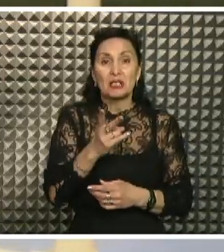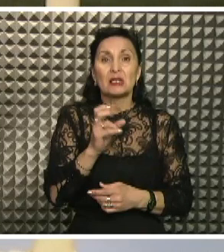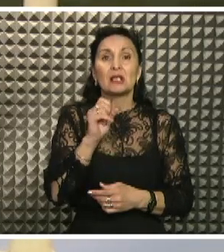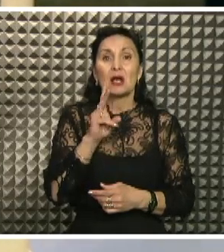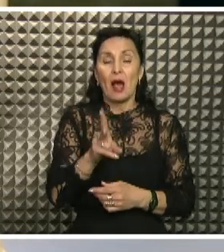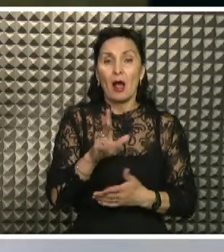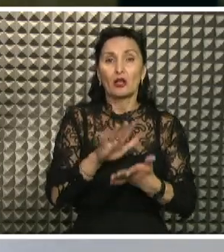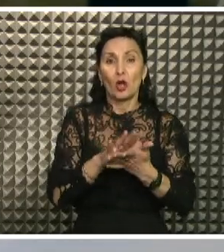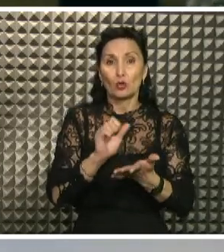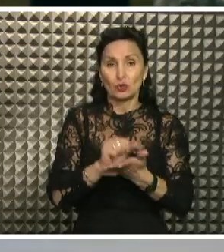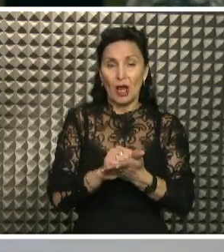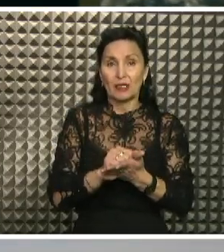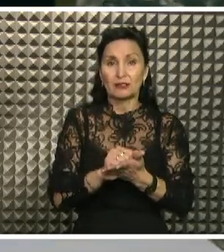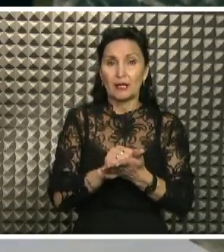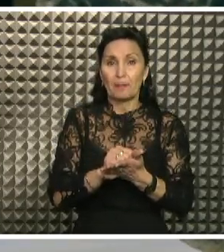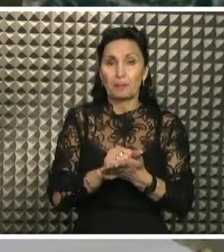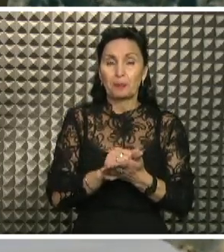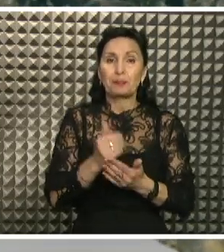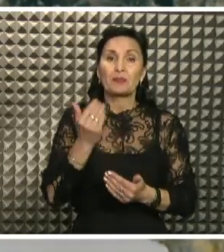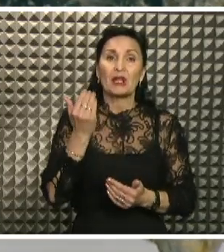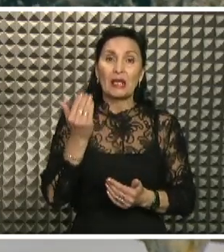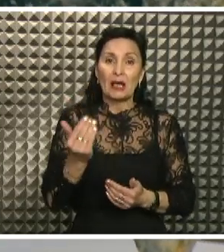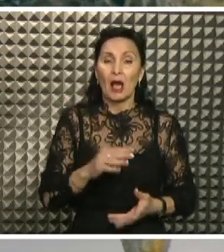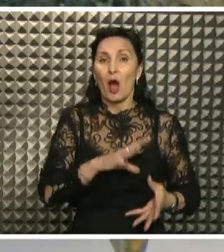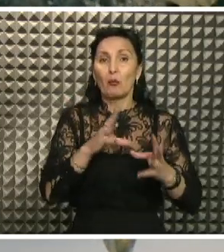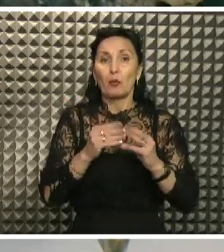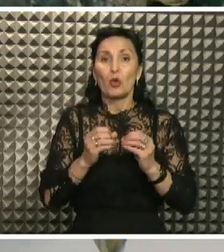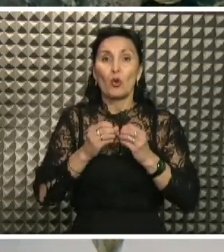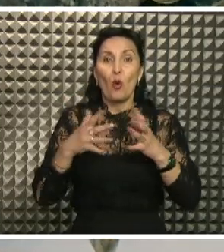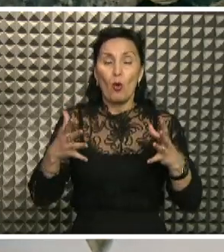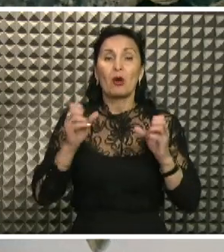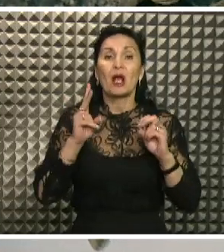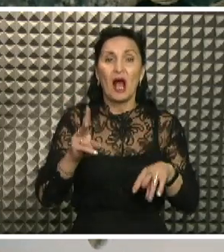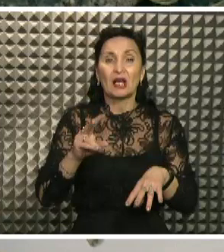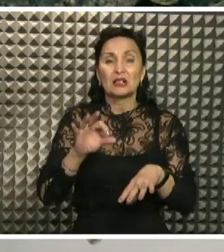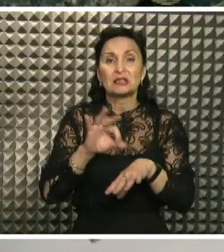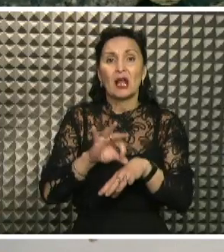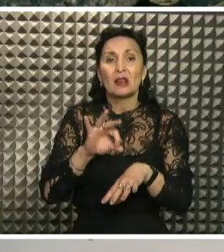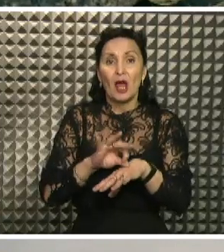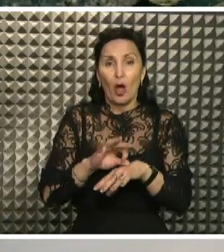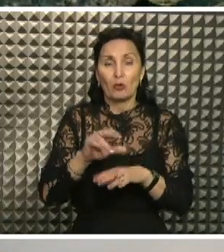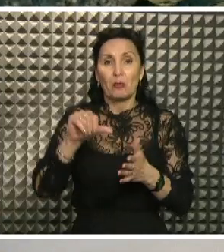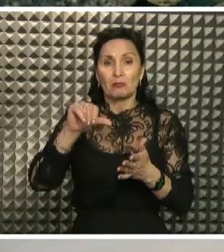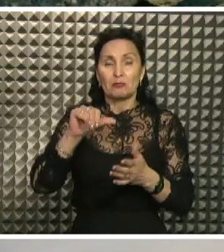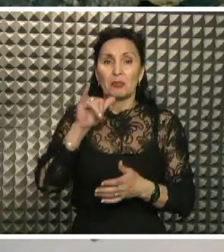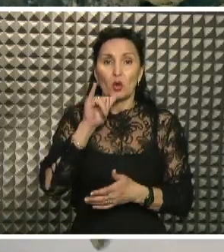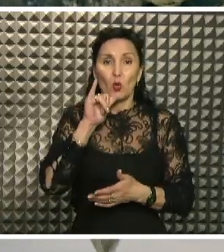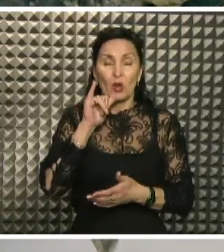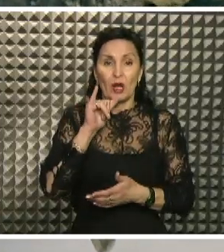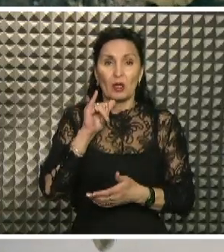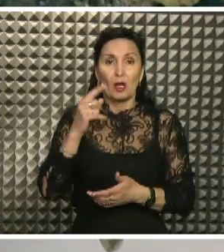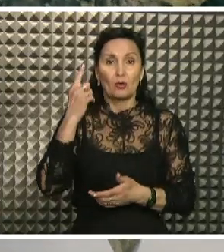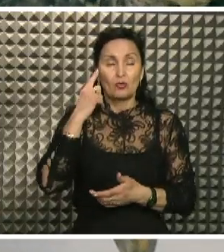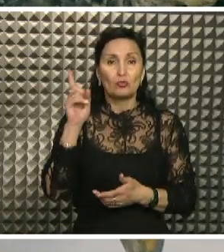как нарушается, да, их объем, как они страдают при курении. Поэтому, я думаю, тут все, Катюша,